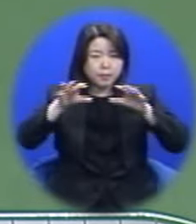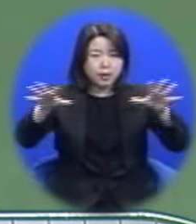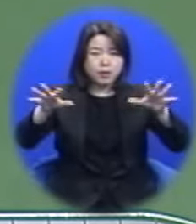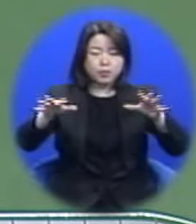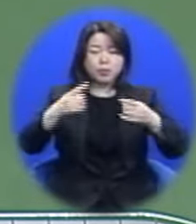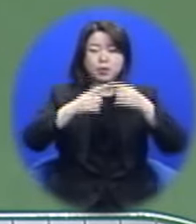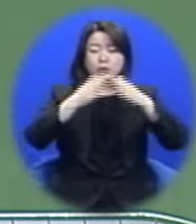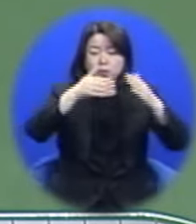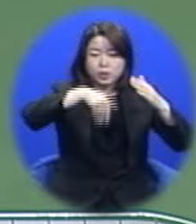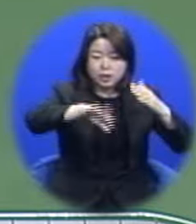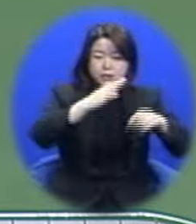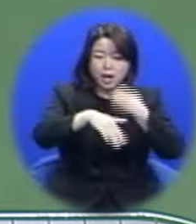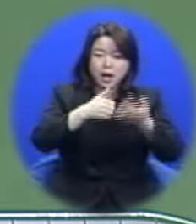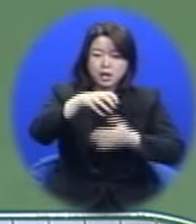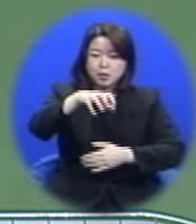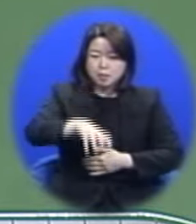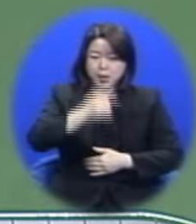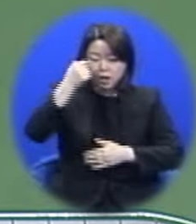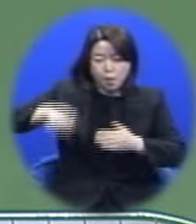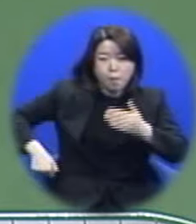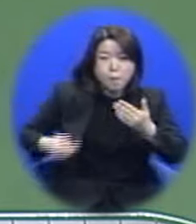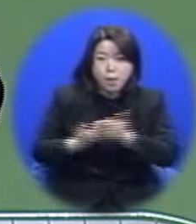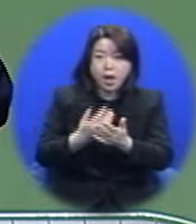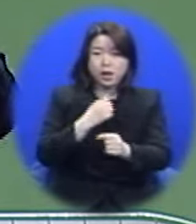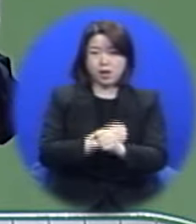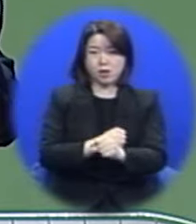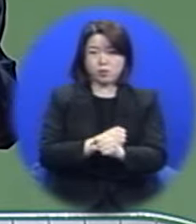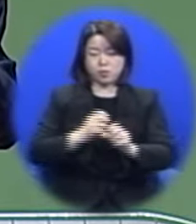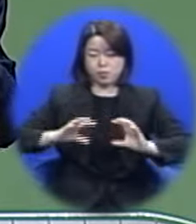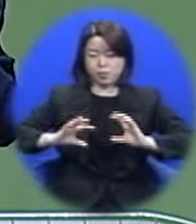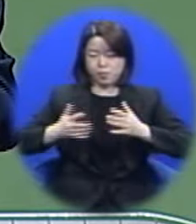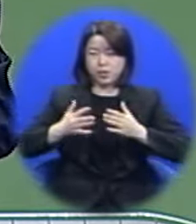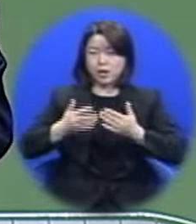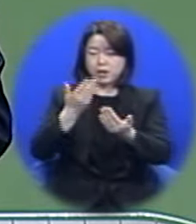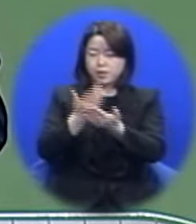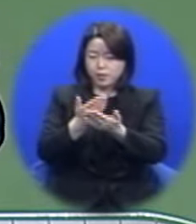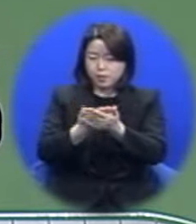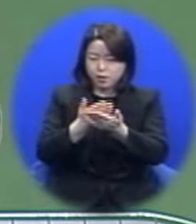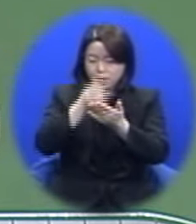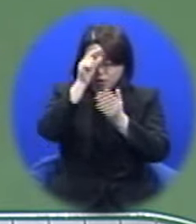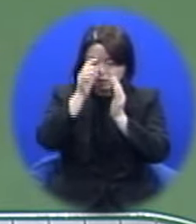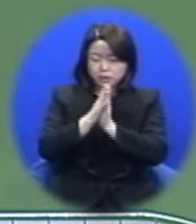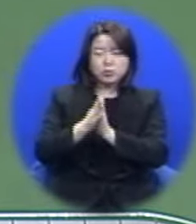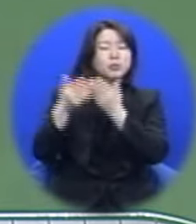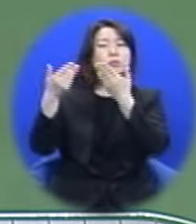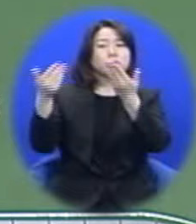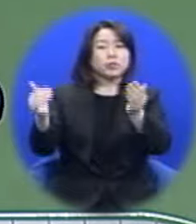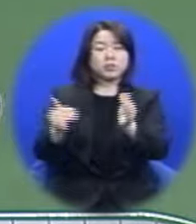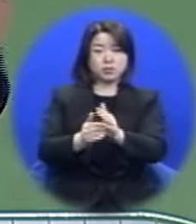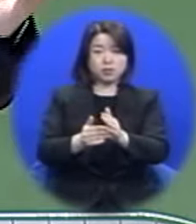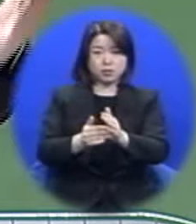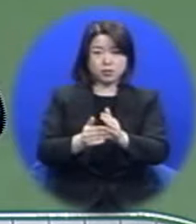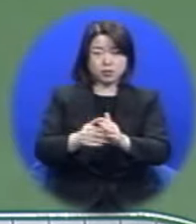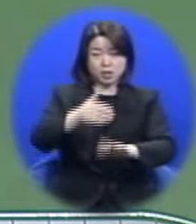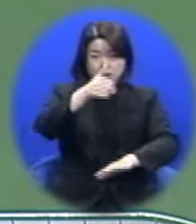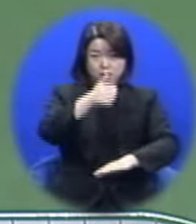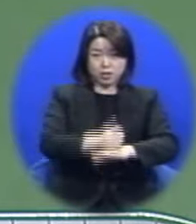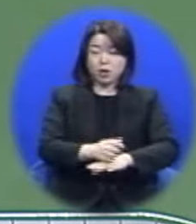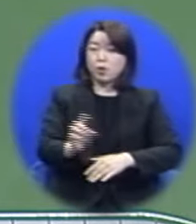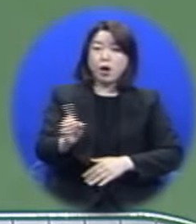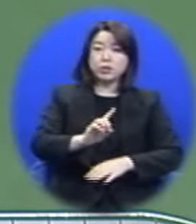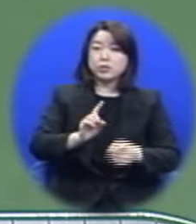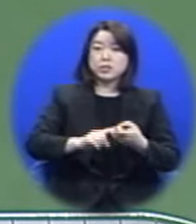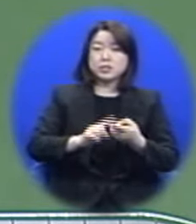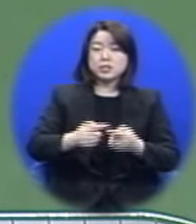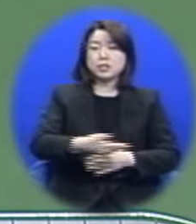앞에 회개하고 그리고 나라를 구해주기를 기도했습니다. 결과가 어떤지는 여러분 다 잘